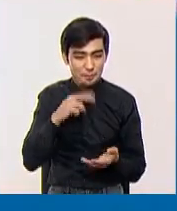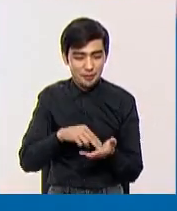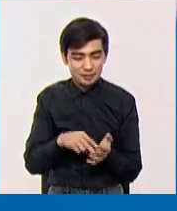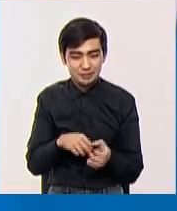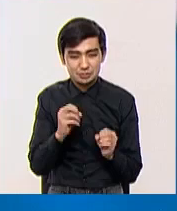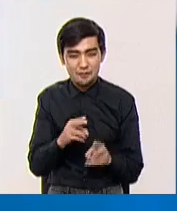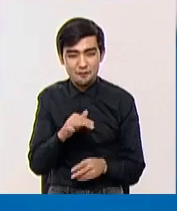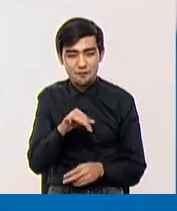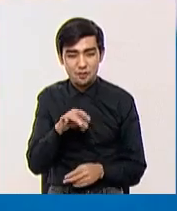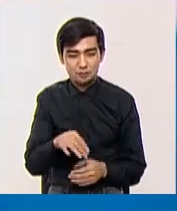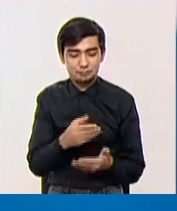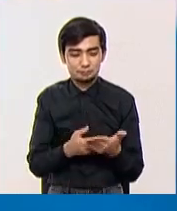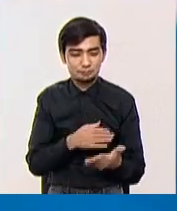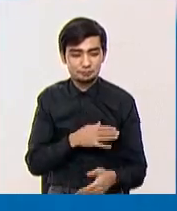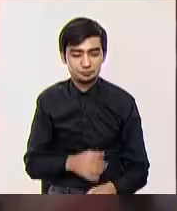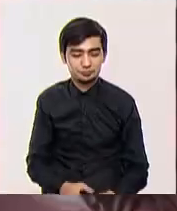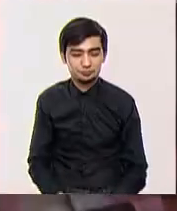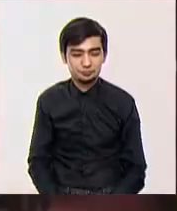форумда марапатталды.